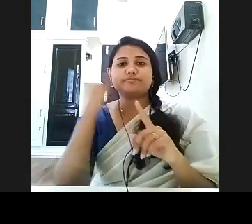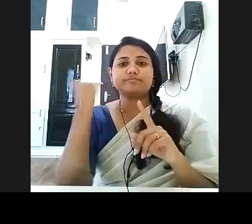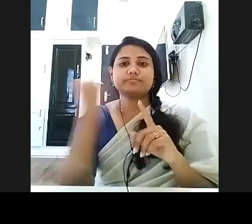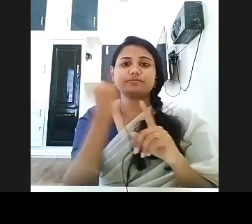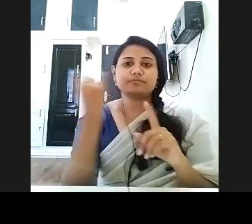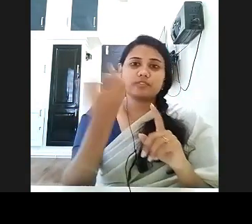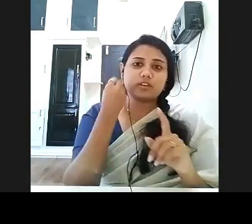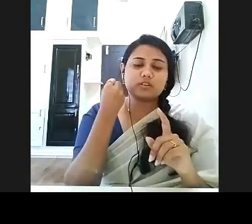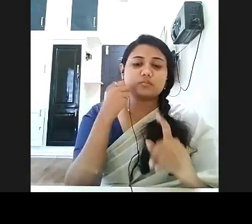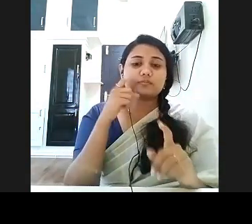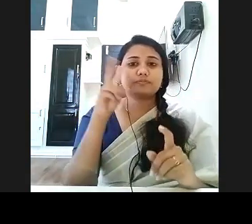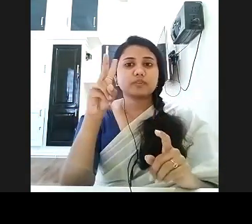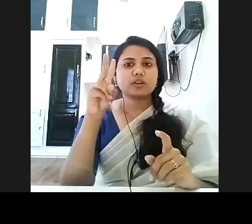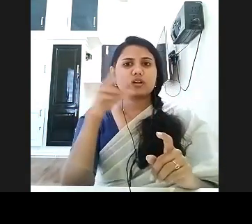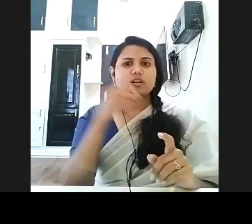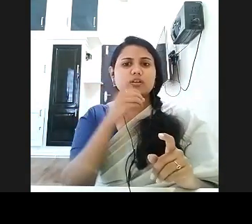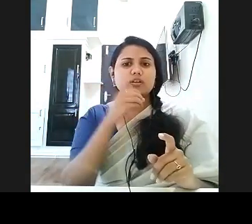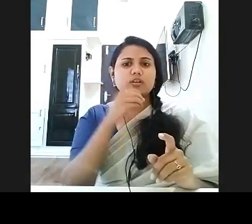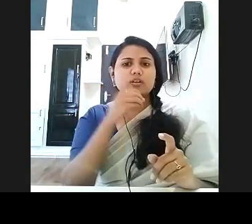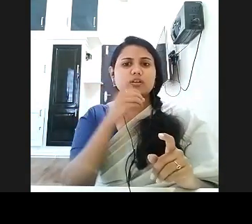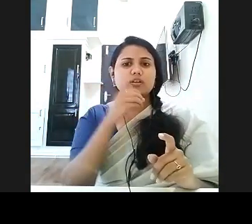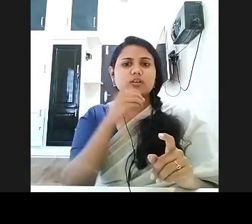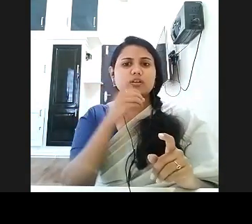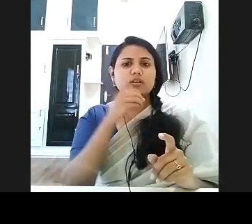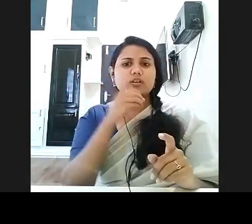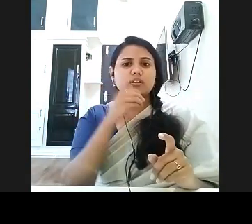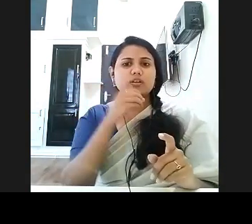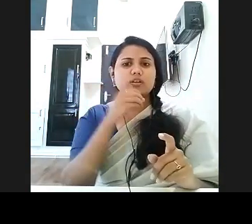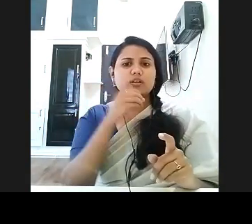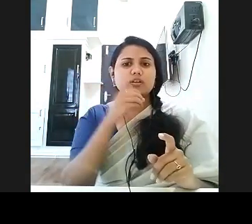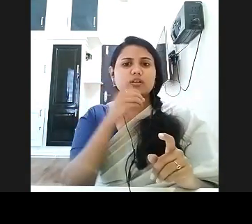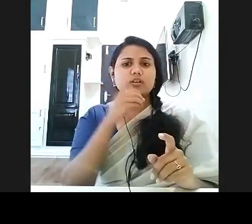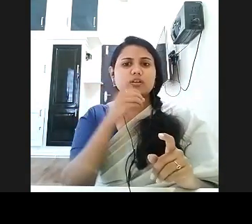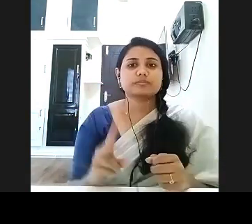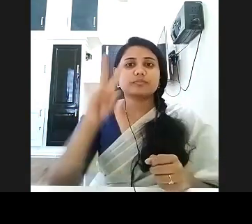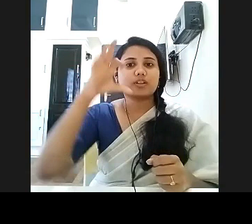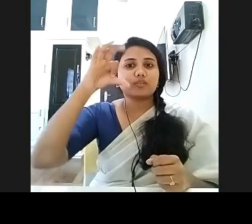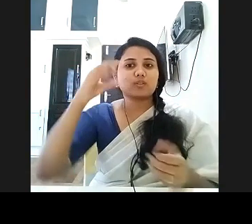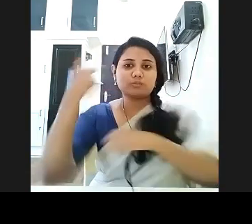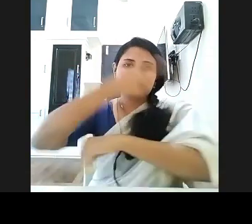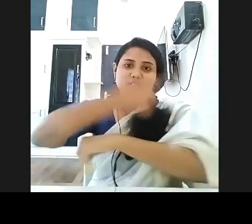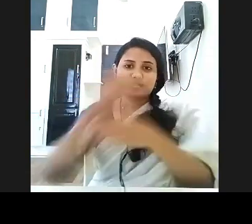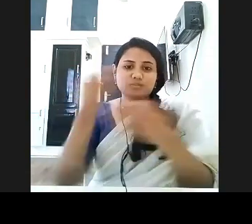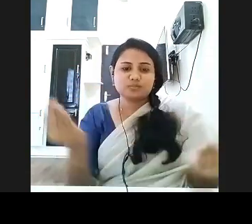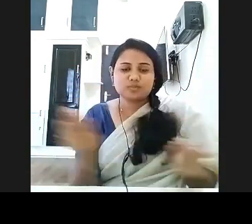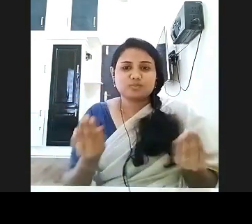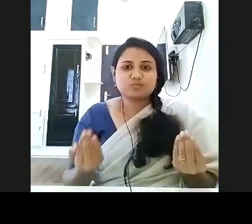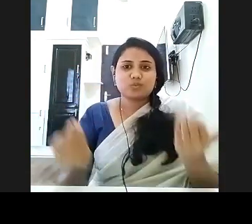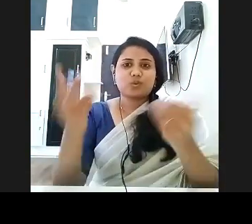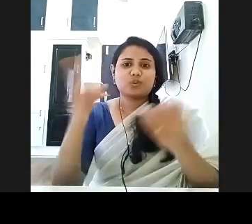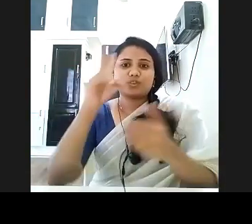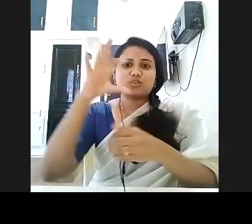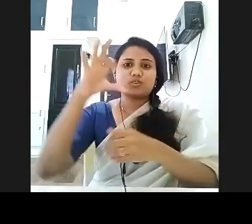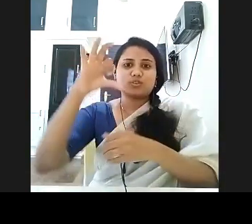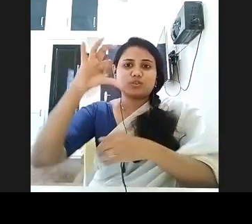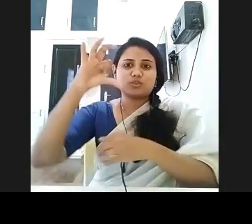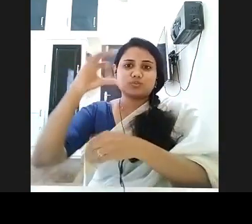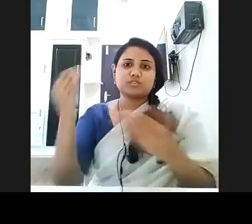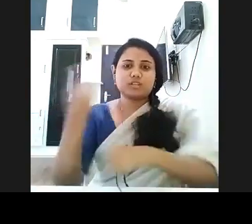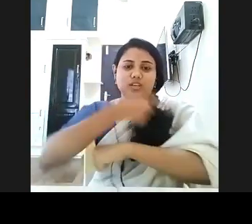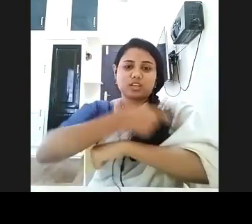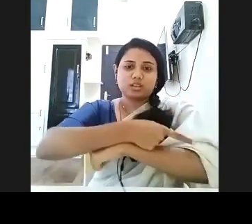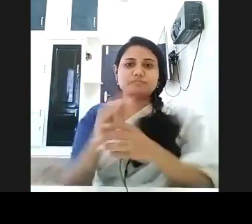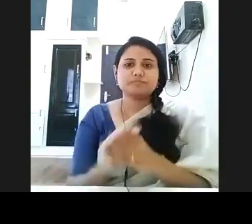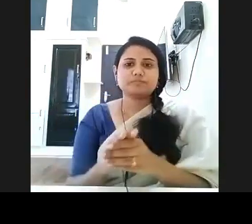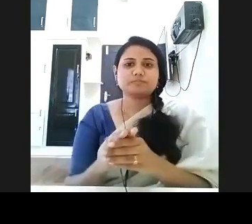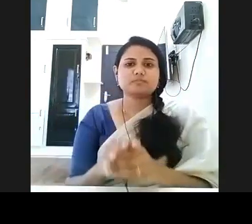കുട്ടിക്ക് എത്ര വയസ്സായപ്പോ? വയസ്സായിട്ടില്ല, 29 ദിവസമായിട്ടുള്ളൂ ഞാൻ പ്രസവിച്ച്. ഈ രണ്ടാമത്തെ കുട്ടിക്ക് പ്രീ ജനറ്റിക്